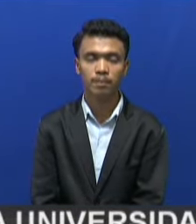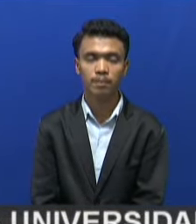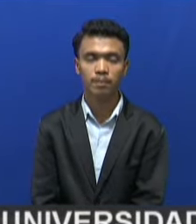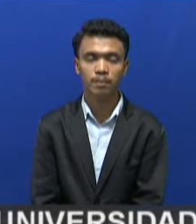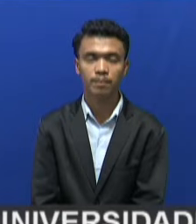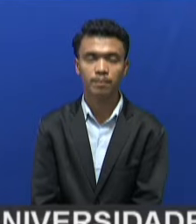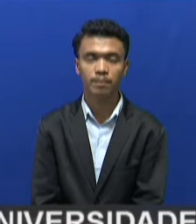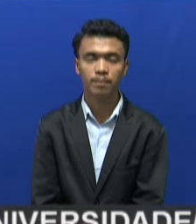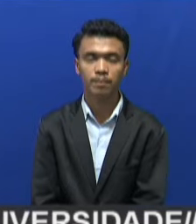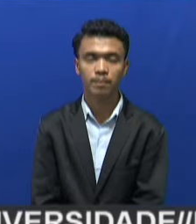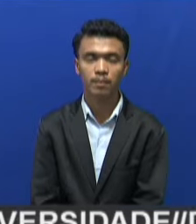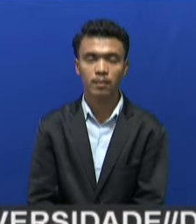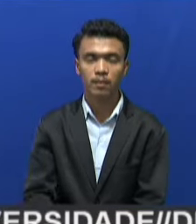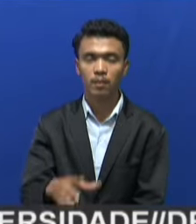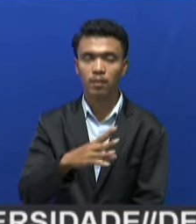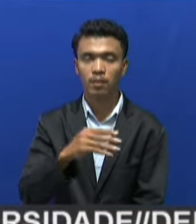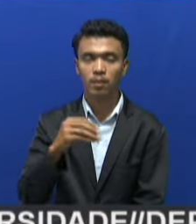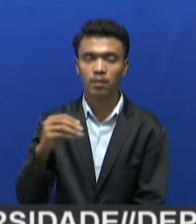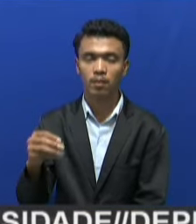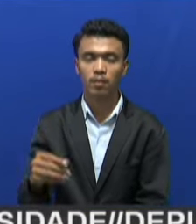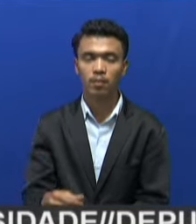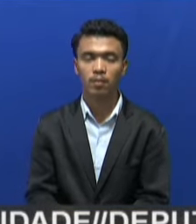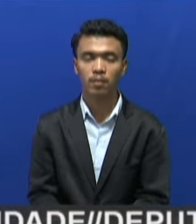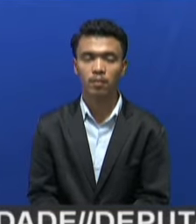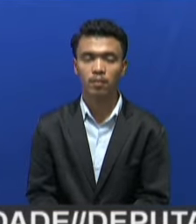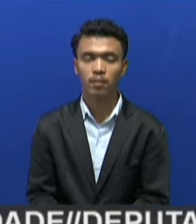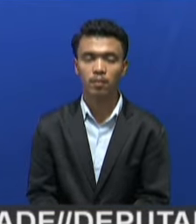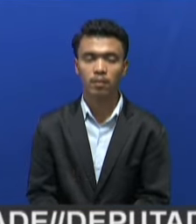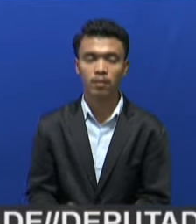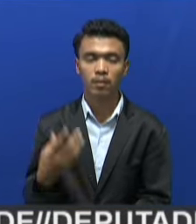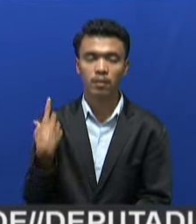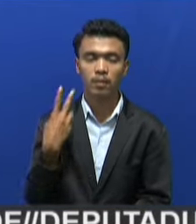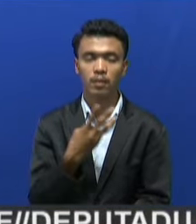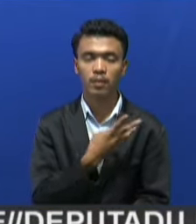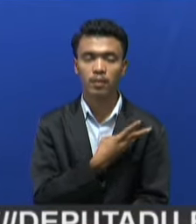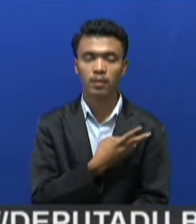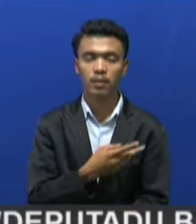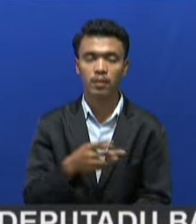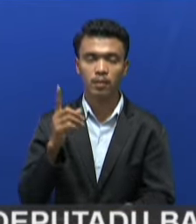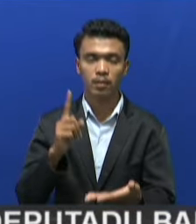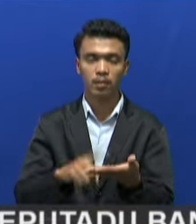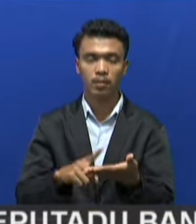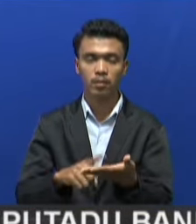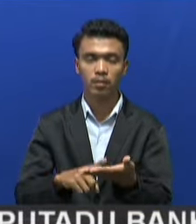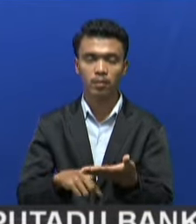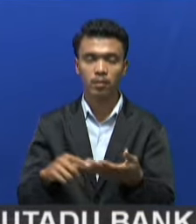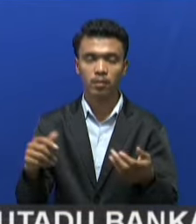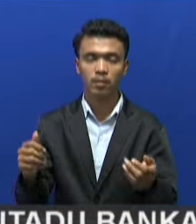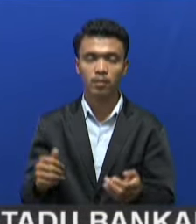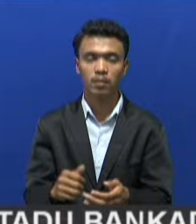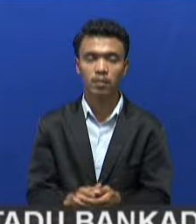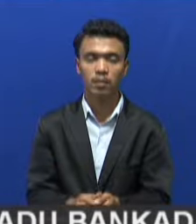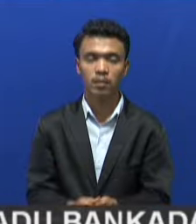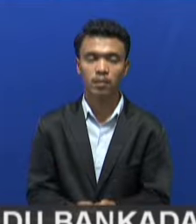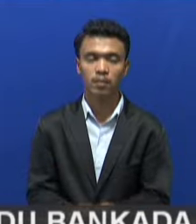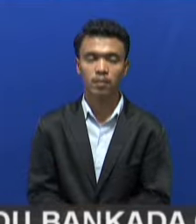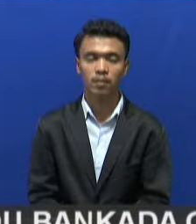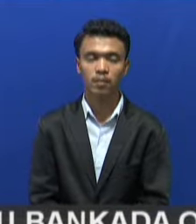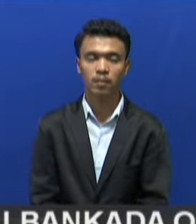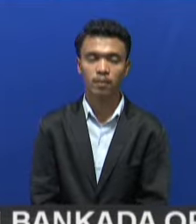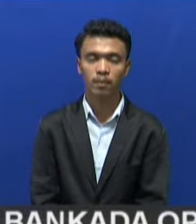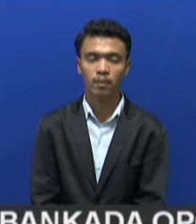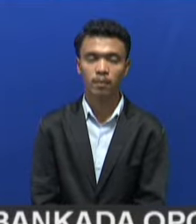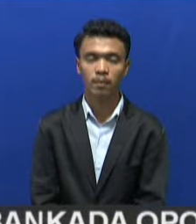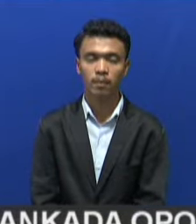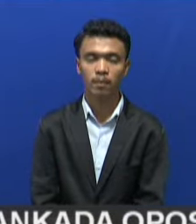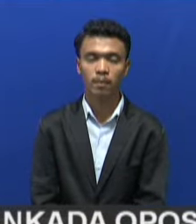presidersa dan banyak hal yang eh telah diiskusikan dengan bapak untuk detailnya saya persilakan